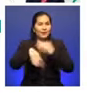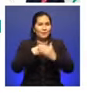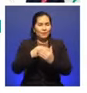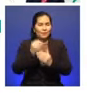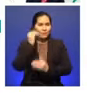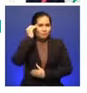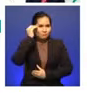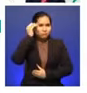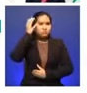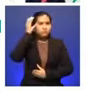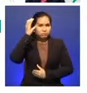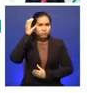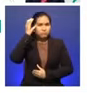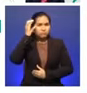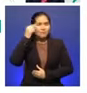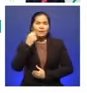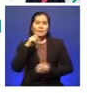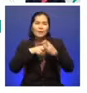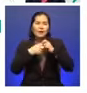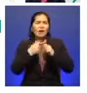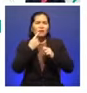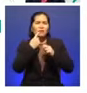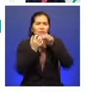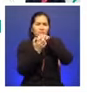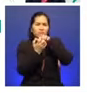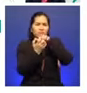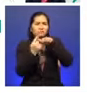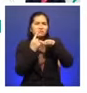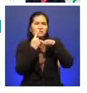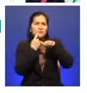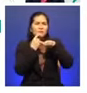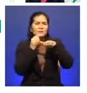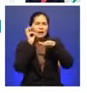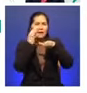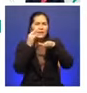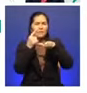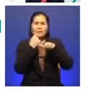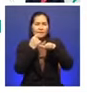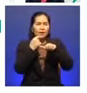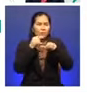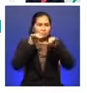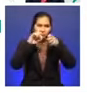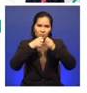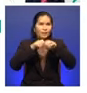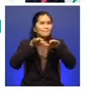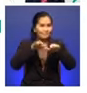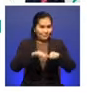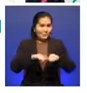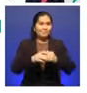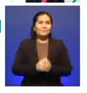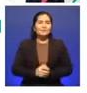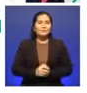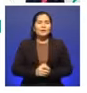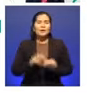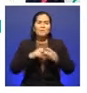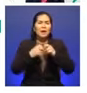พิ่มขึ้นมีดัชนีเหงือกอักเสบที่บ่งบอกว่าเหงือกอักเสบของพวกเขาลดน้อยลงมีดัชนีแผ่นคราบ